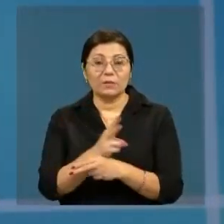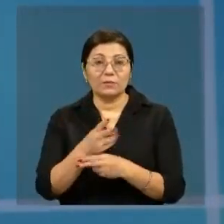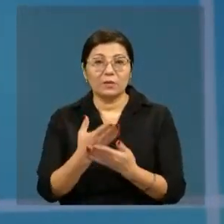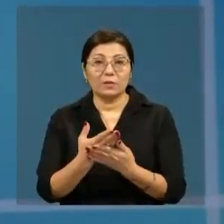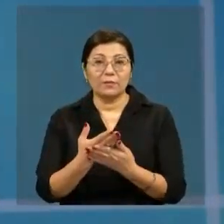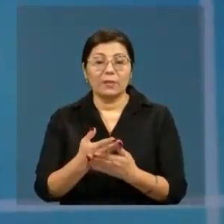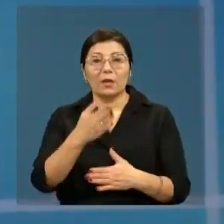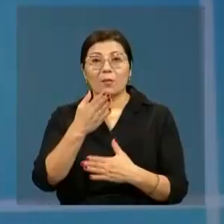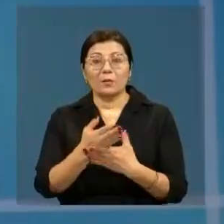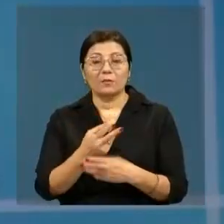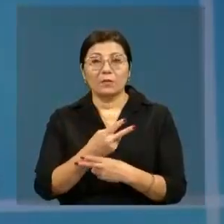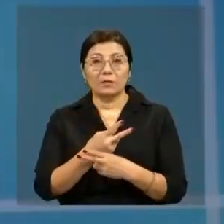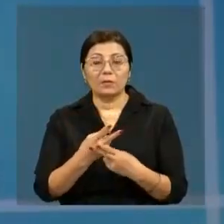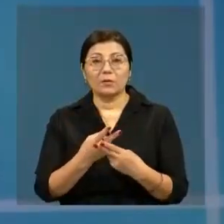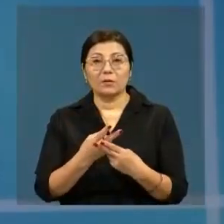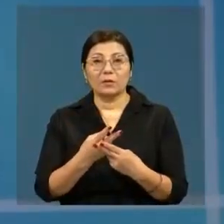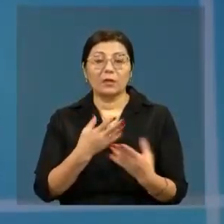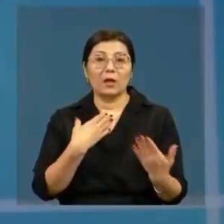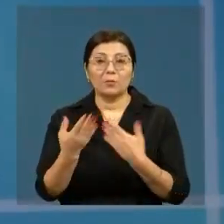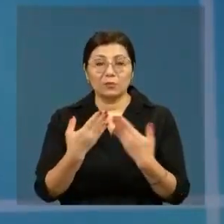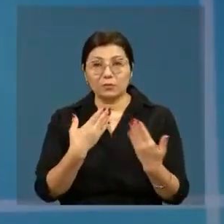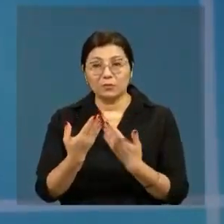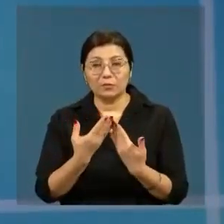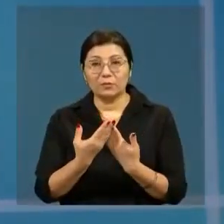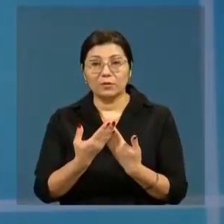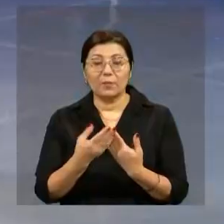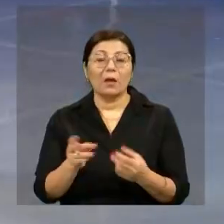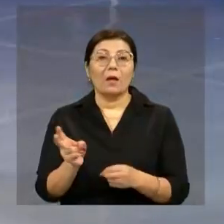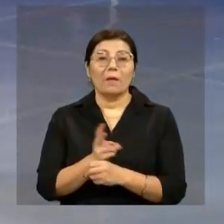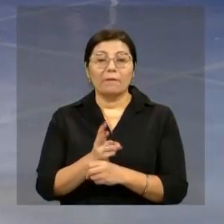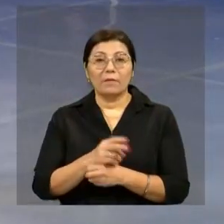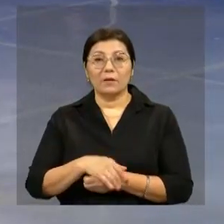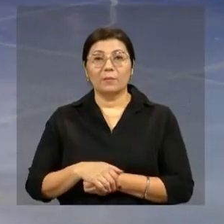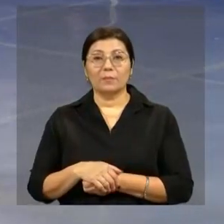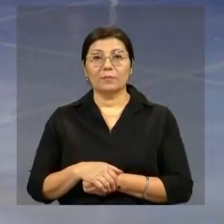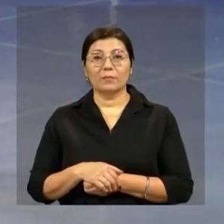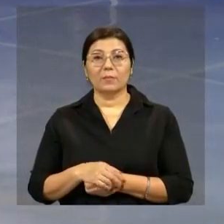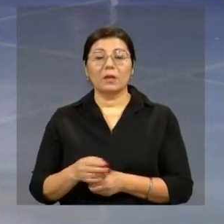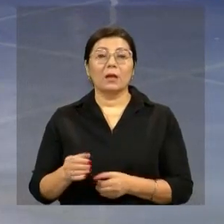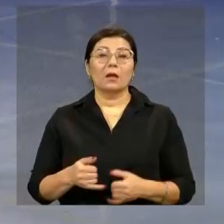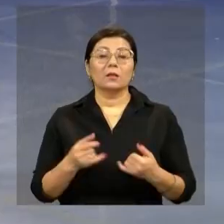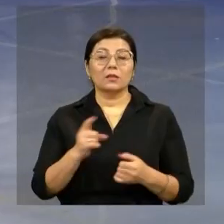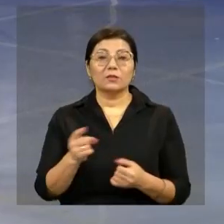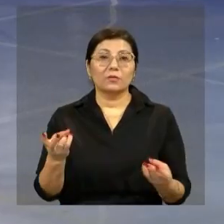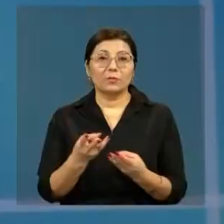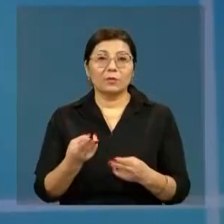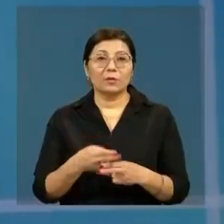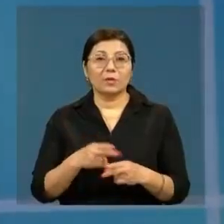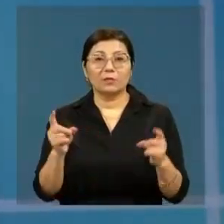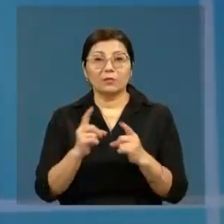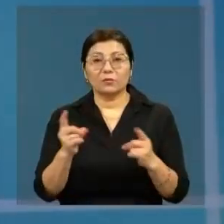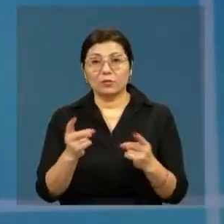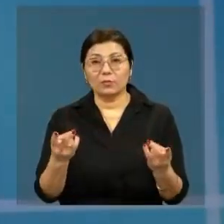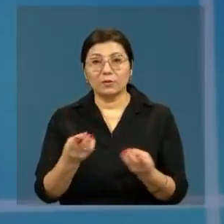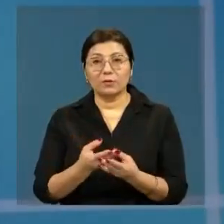остается полчаса, и мы смотрим просто, точнее, обсуждаем, дискуссируем. Вот. А для чего это нужно? Это для того, чтобы